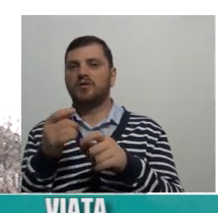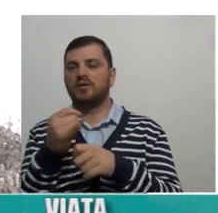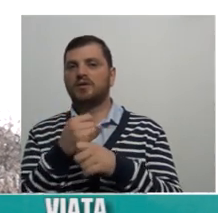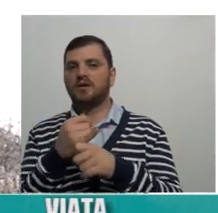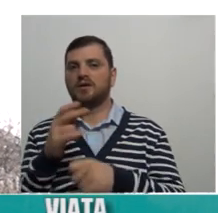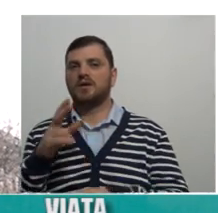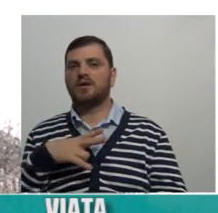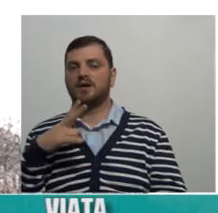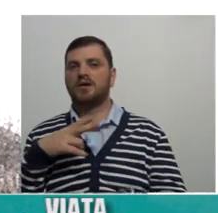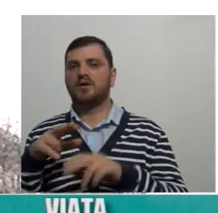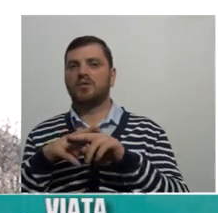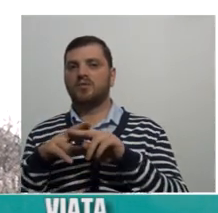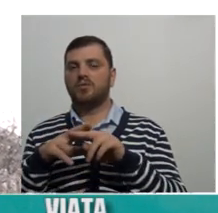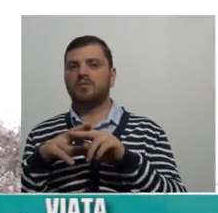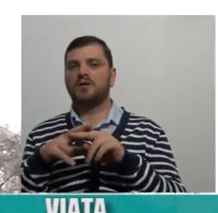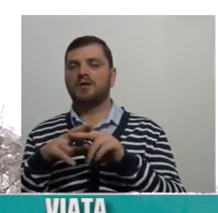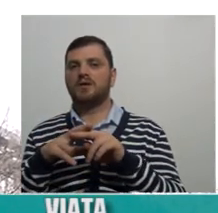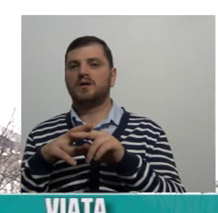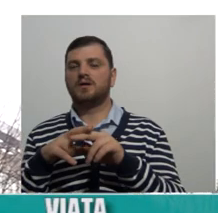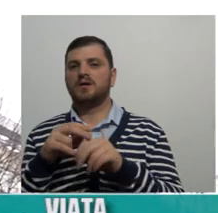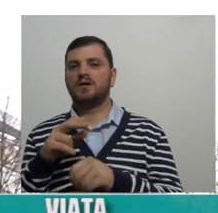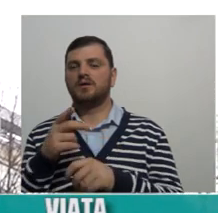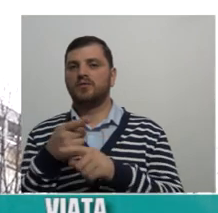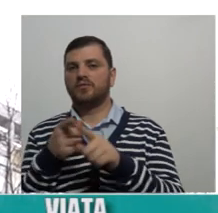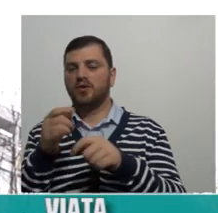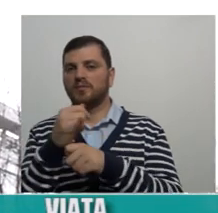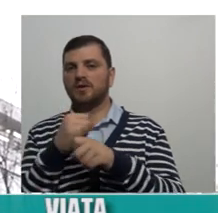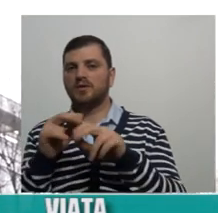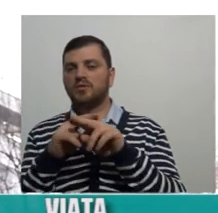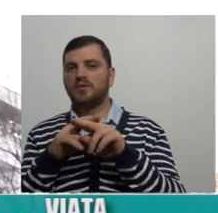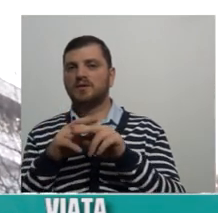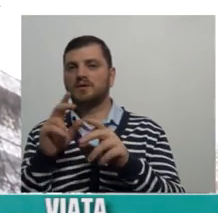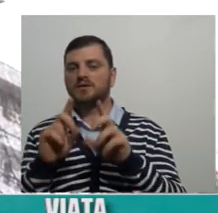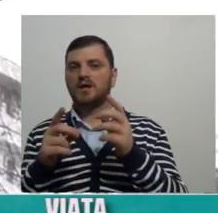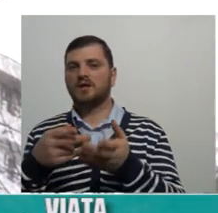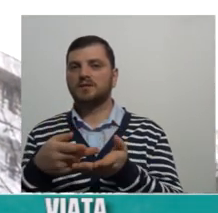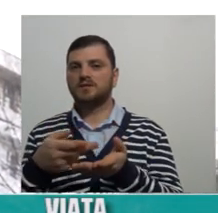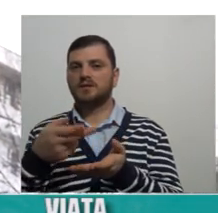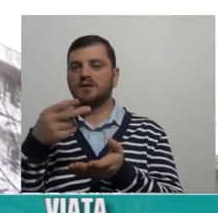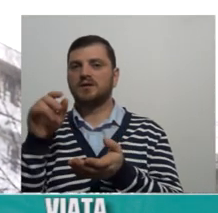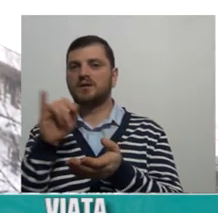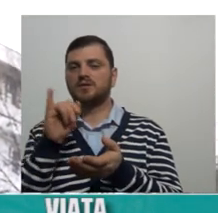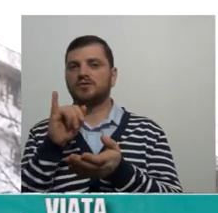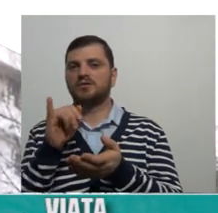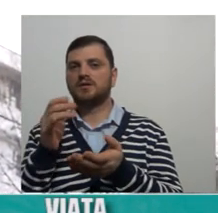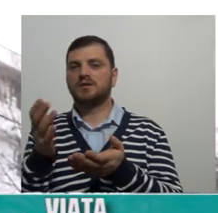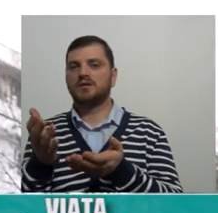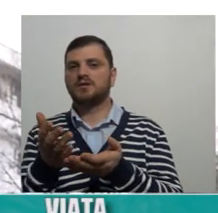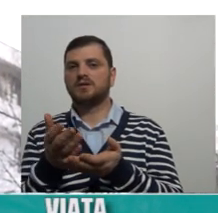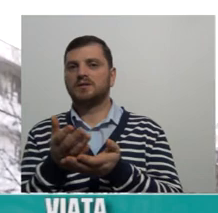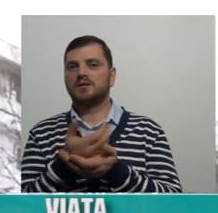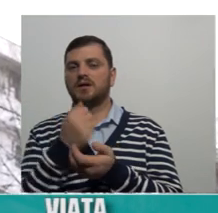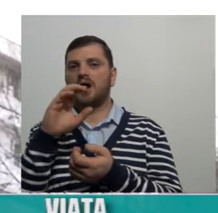vedeți dumneavoastră, constatați modul în care află. Decât dacă se ridică doi, cineva să